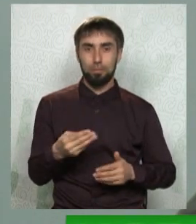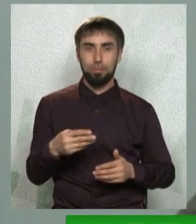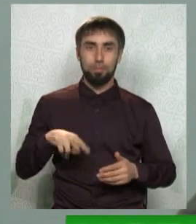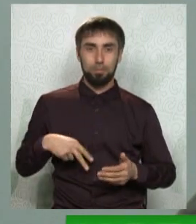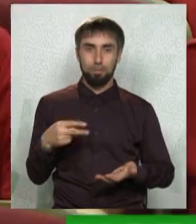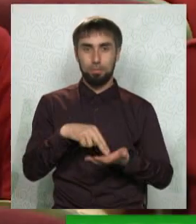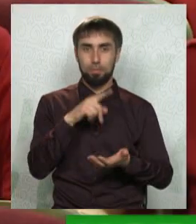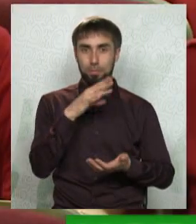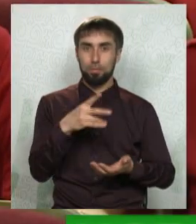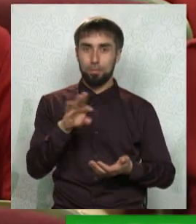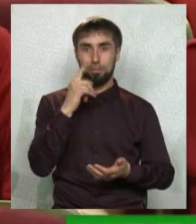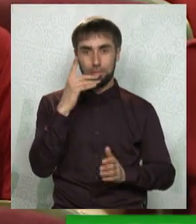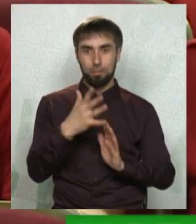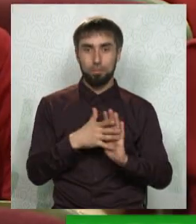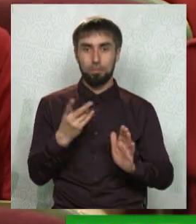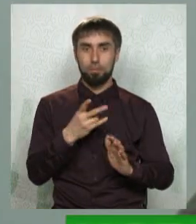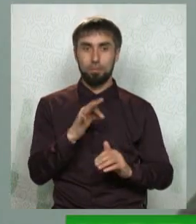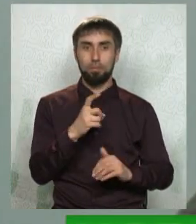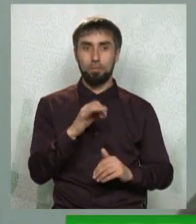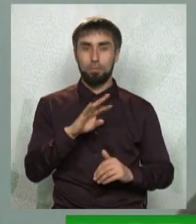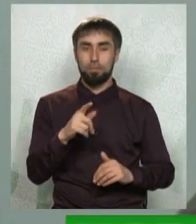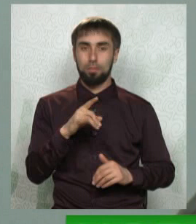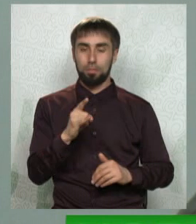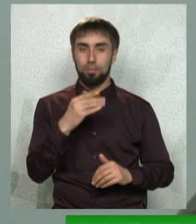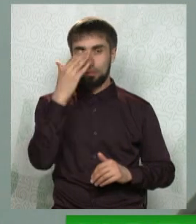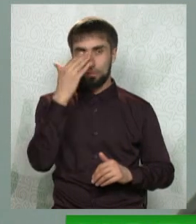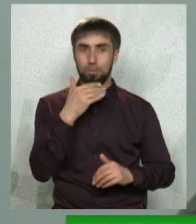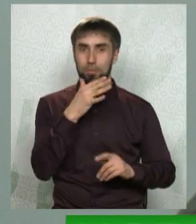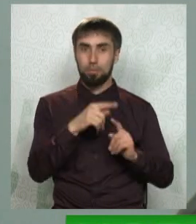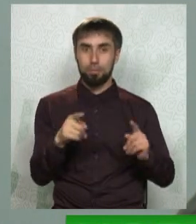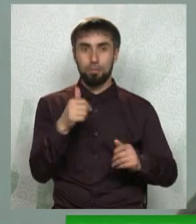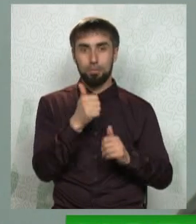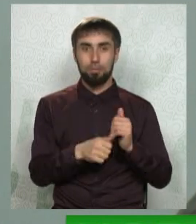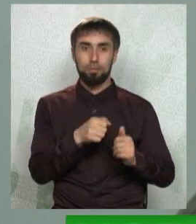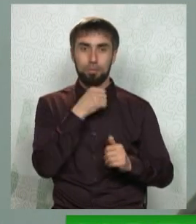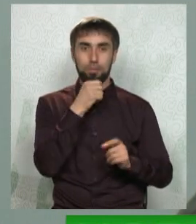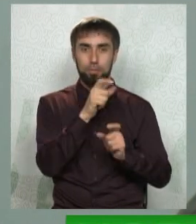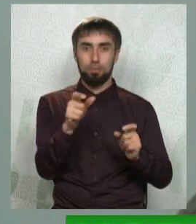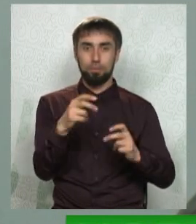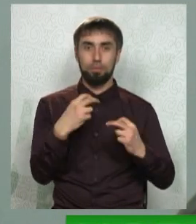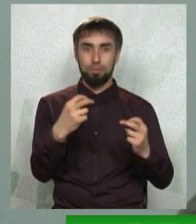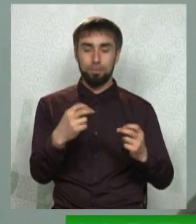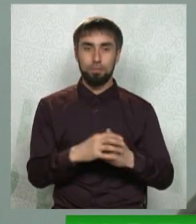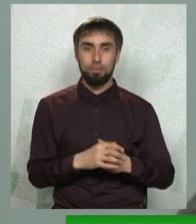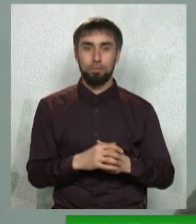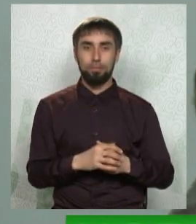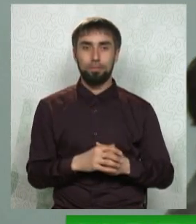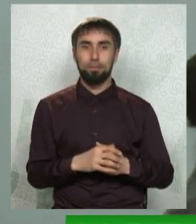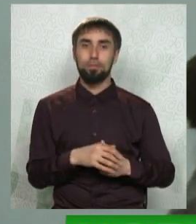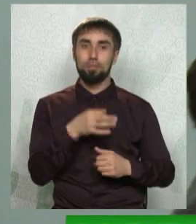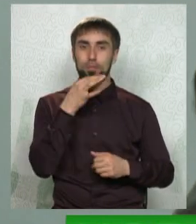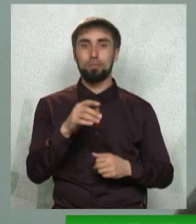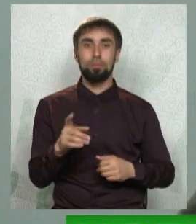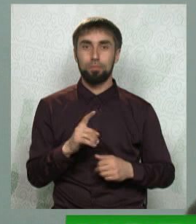хочу, чтобы вы осознали это. Ну, хотя бы летний период. Каждый старший человек здесь сидящий скажет,